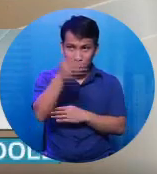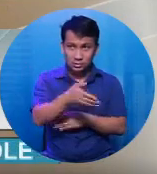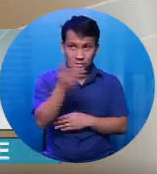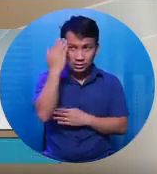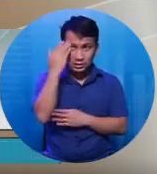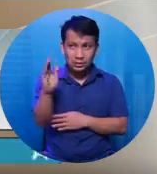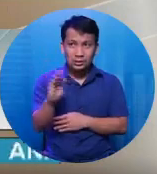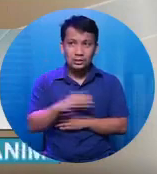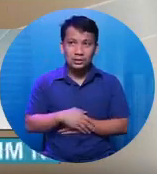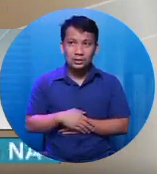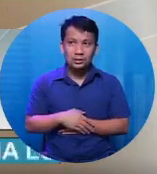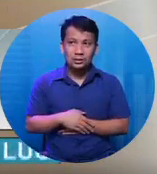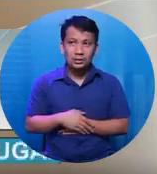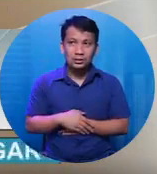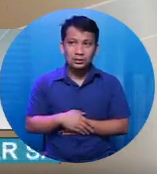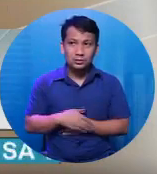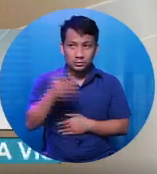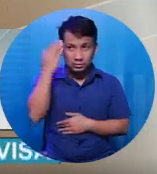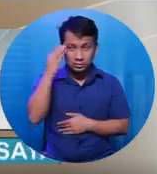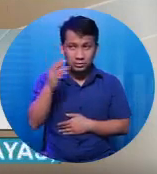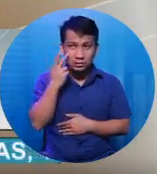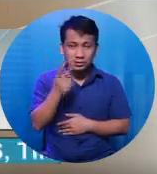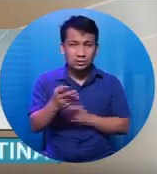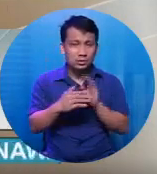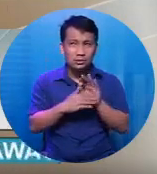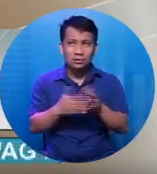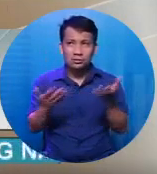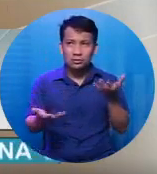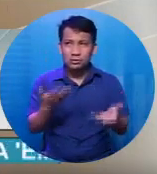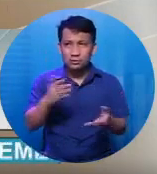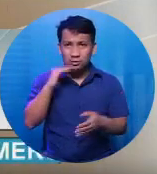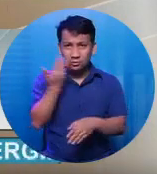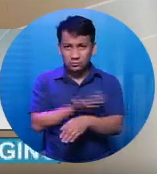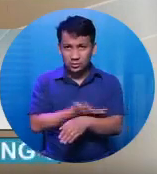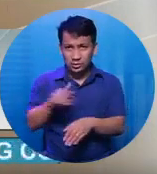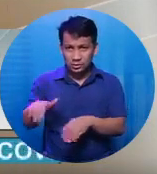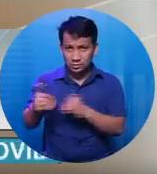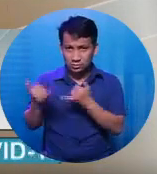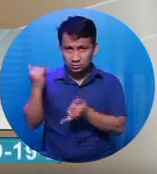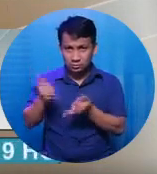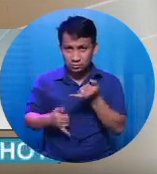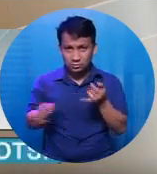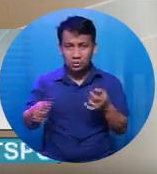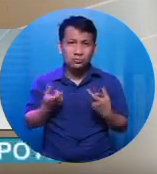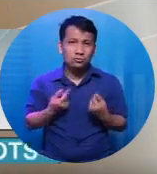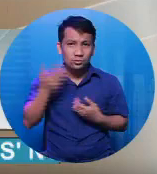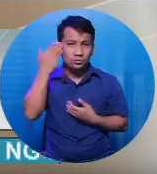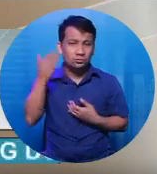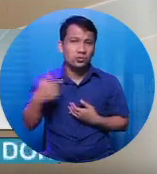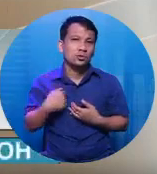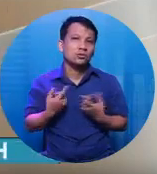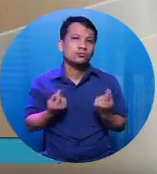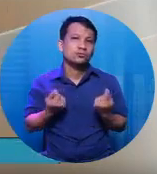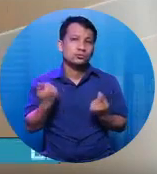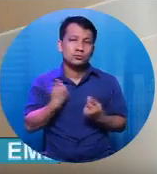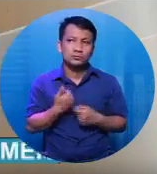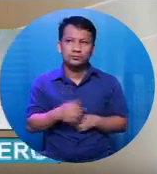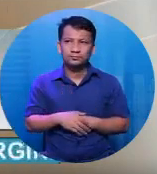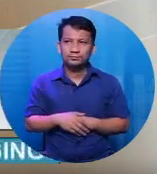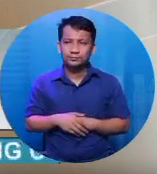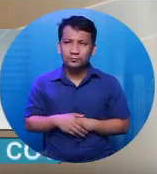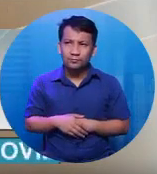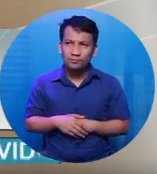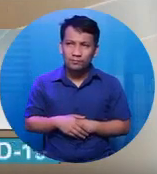naiisip, nakakapanganak ko pa lang. Hindi pa niya nakita yung anak, yung bunso. Tapos ganyan yung gagawin niya sa akin. Mr.